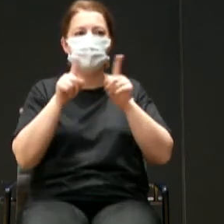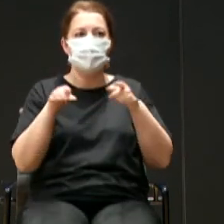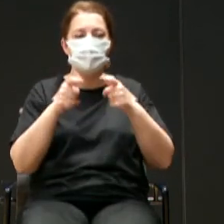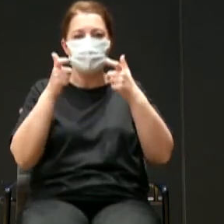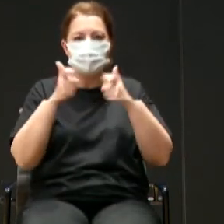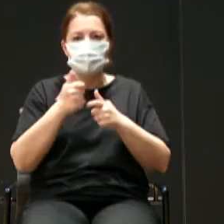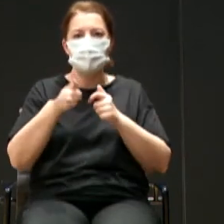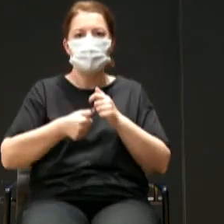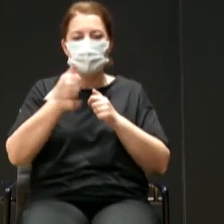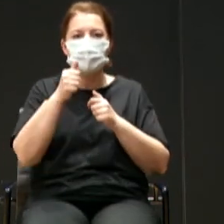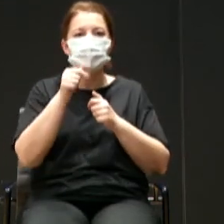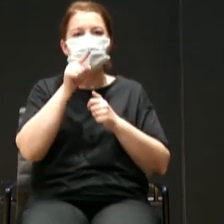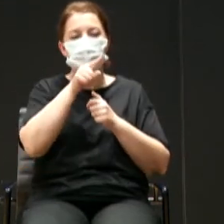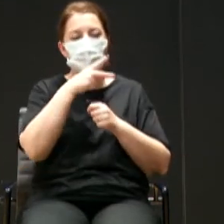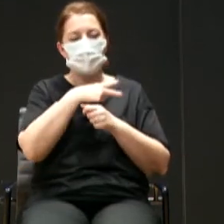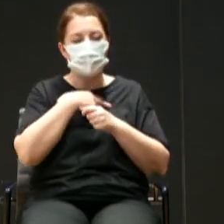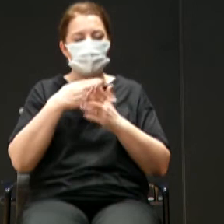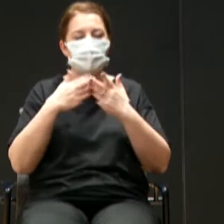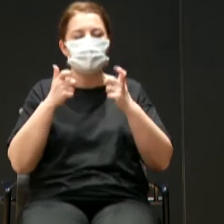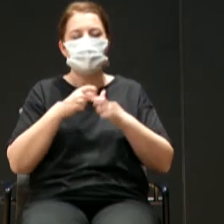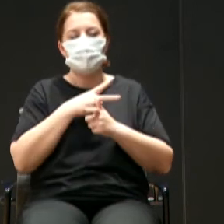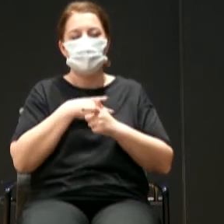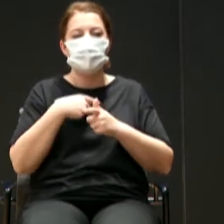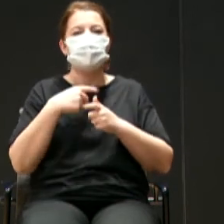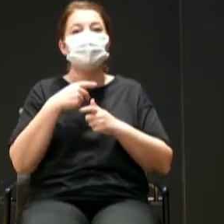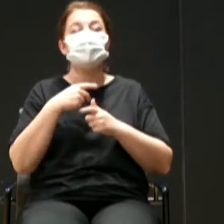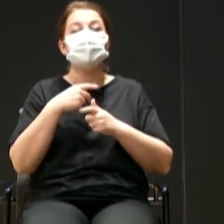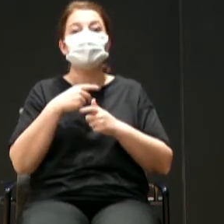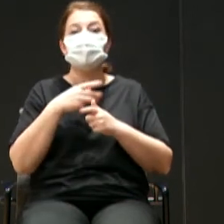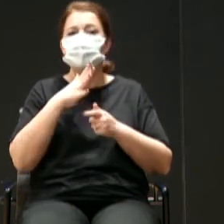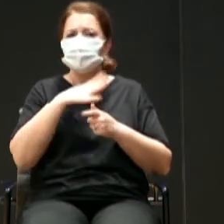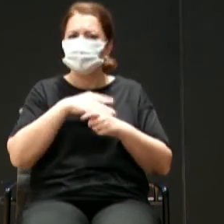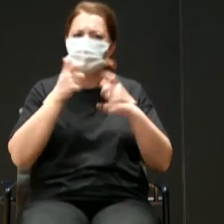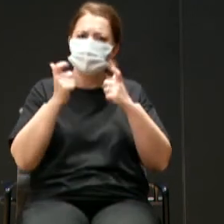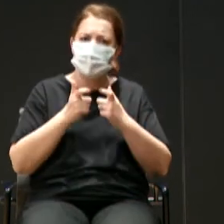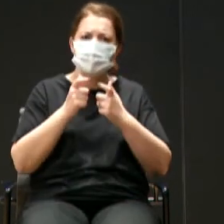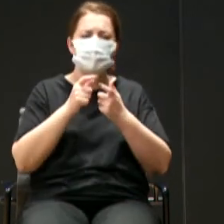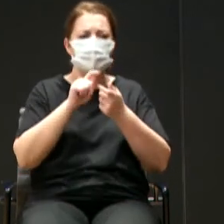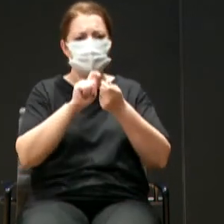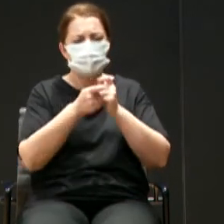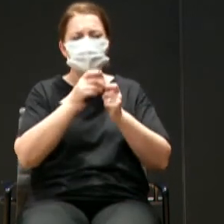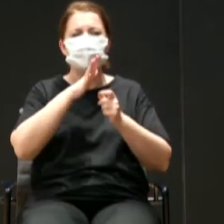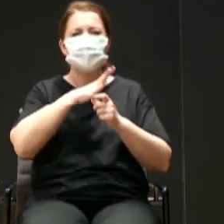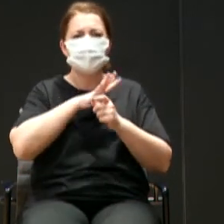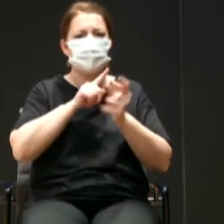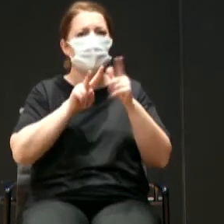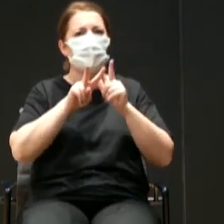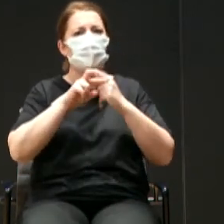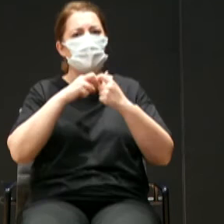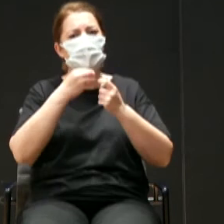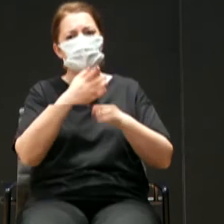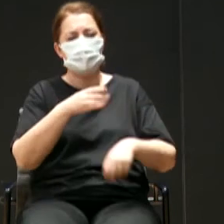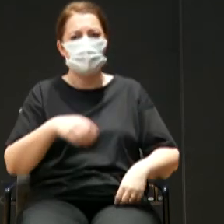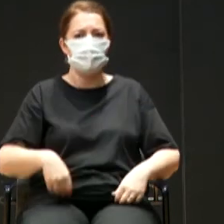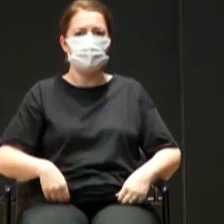Bakanlığı senin belediyeni de, Büyükşehir Belediyesi'ni de istediği yerde bypass yapıyor, istediği imarı veriyor.